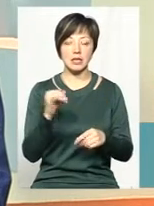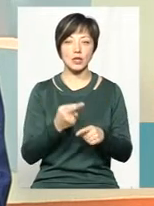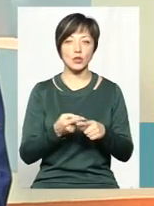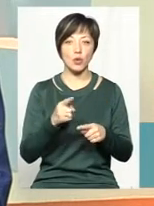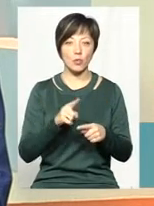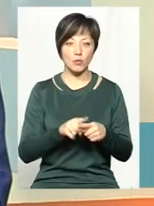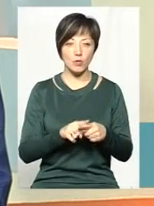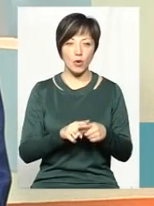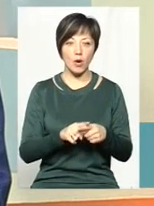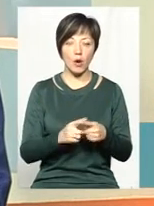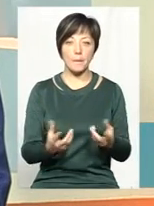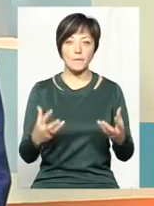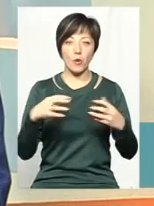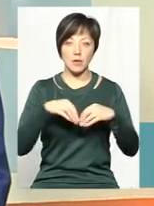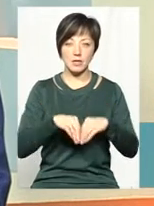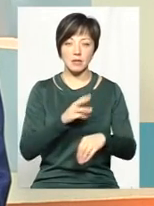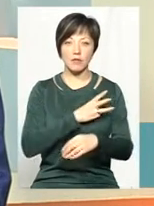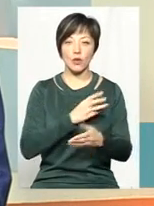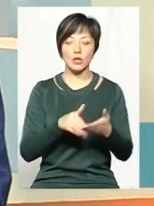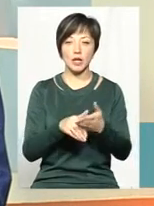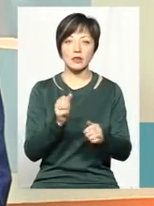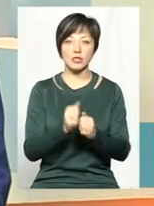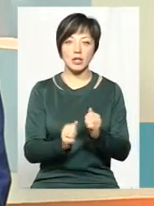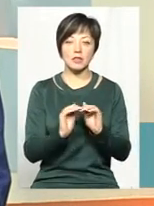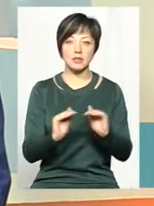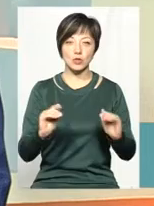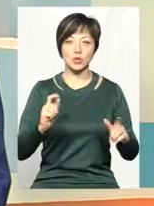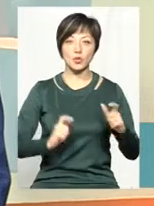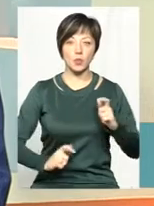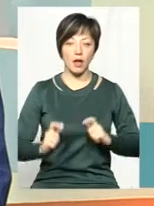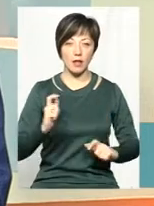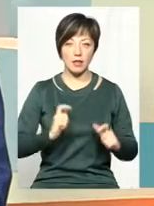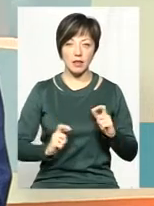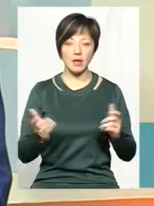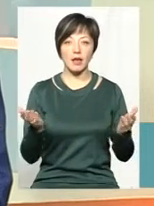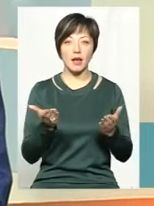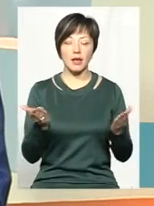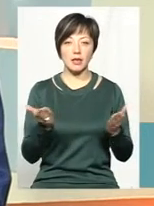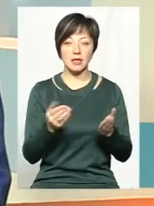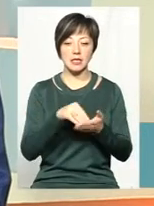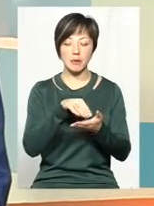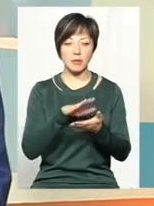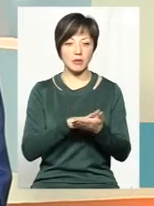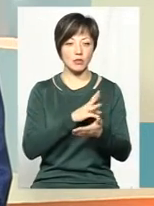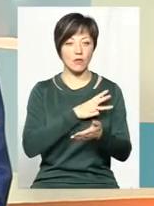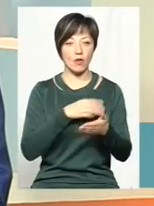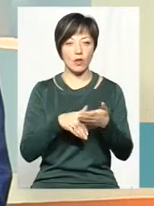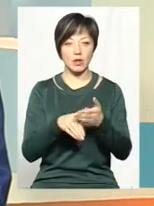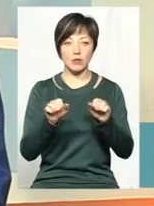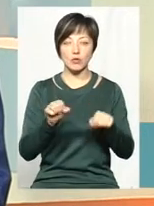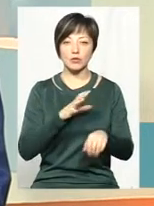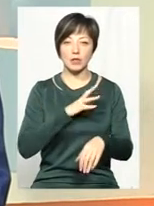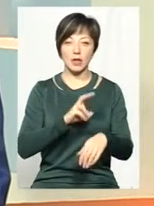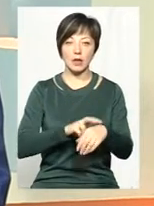іде якби мобілізація волонтерів. Дуже часто це школярі і студенти, які записуються в волонтери. Це можуть бути